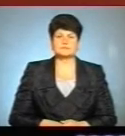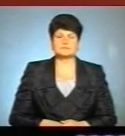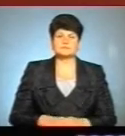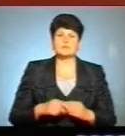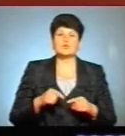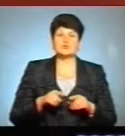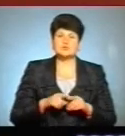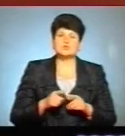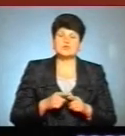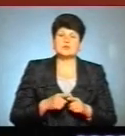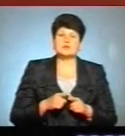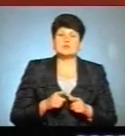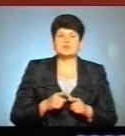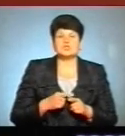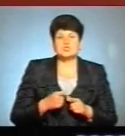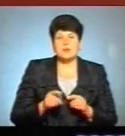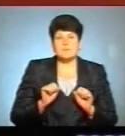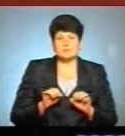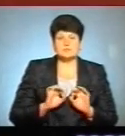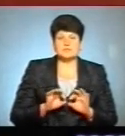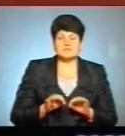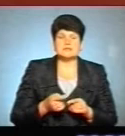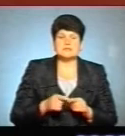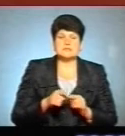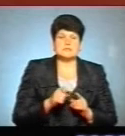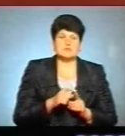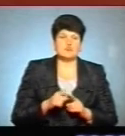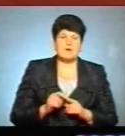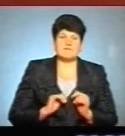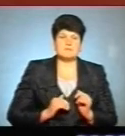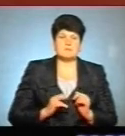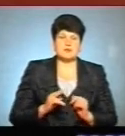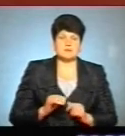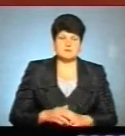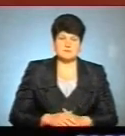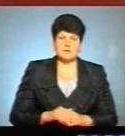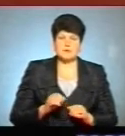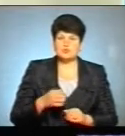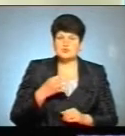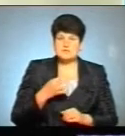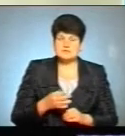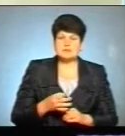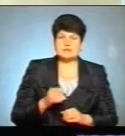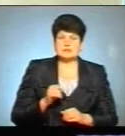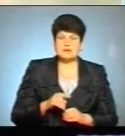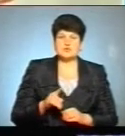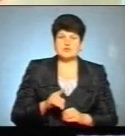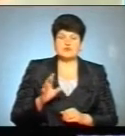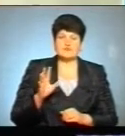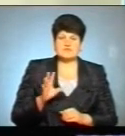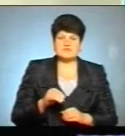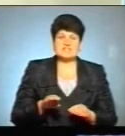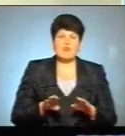Тож, чи можете прокоментувати ось такі слова від підприємців? Я можу сказати те, що все в